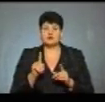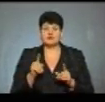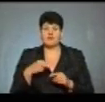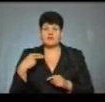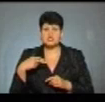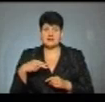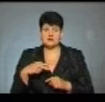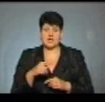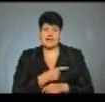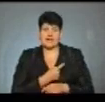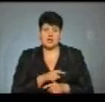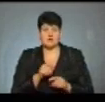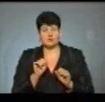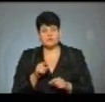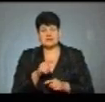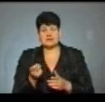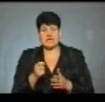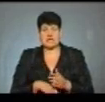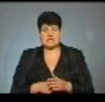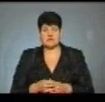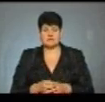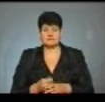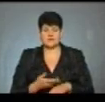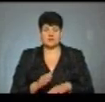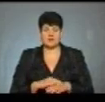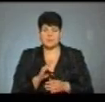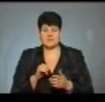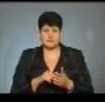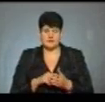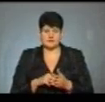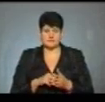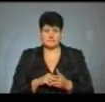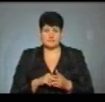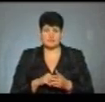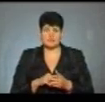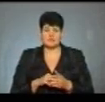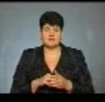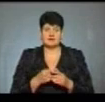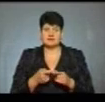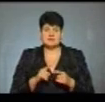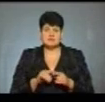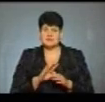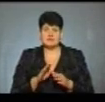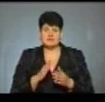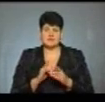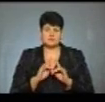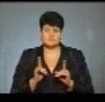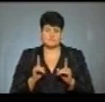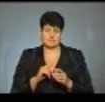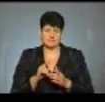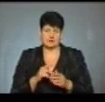лікарні, зокрема, ймовірності її закриття? Тяжке питання, насправді, і не є унікальна лікарня. Я завжди кажу, що у